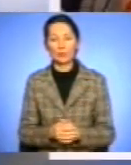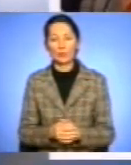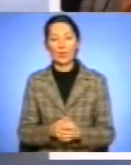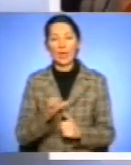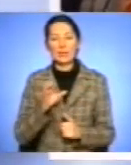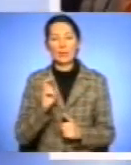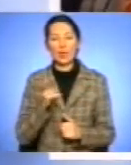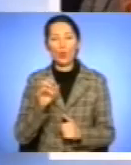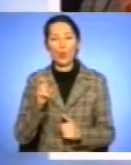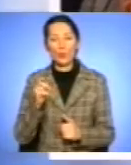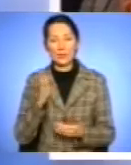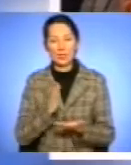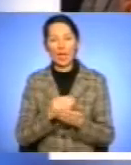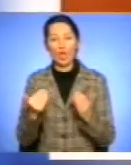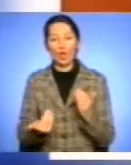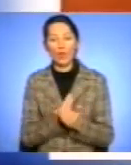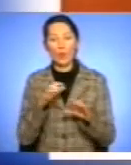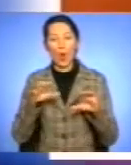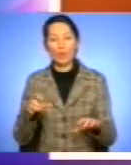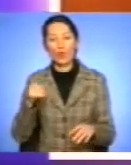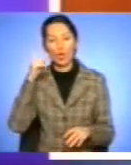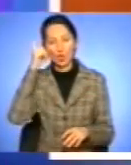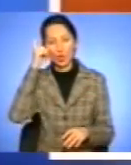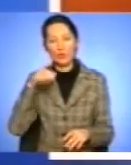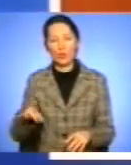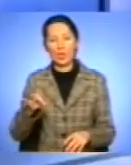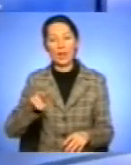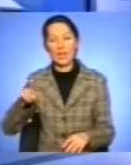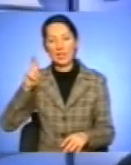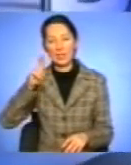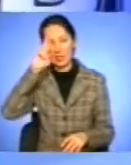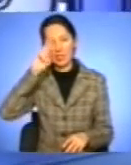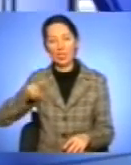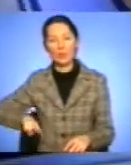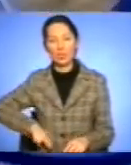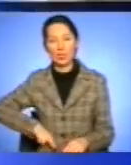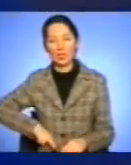Степан Кубіс став новим головою Чортківської райдержадміністрації.